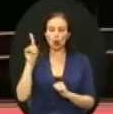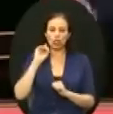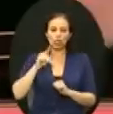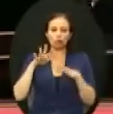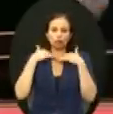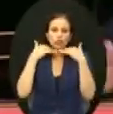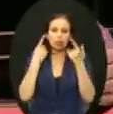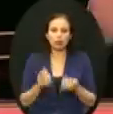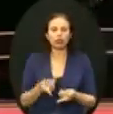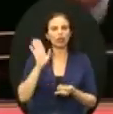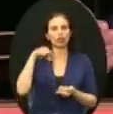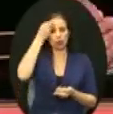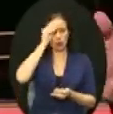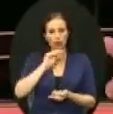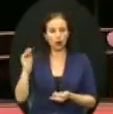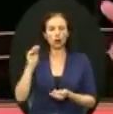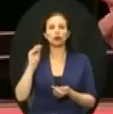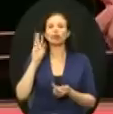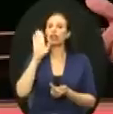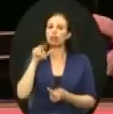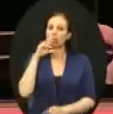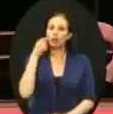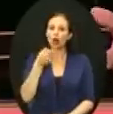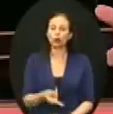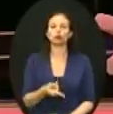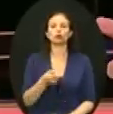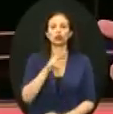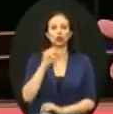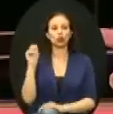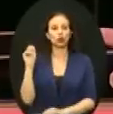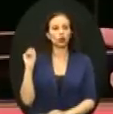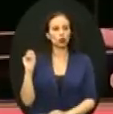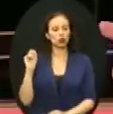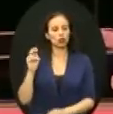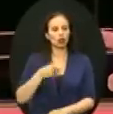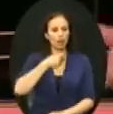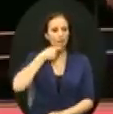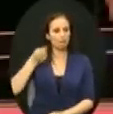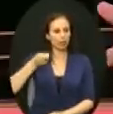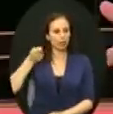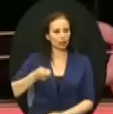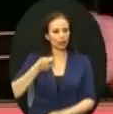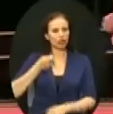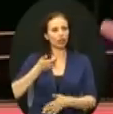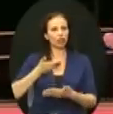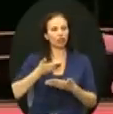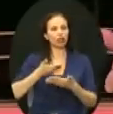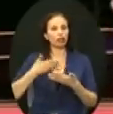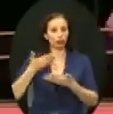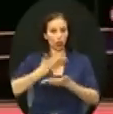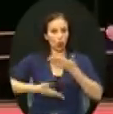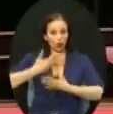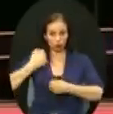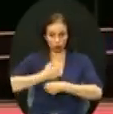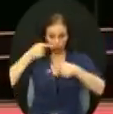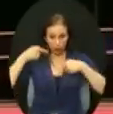אנחנו גם הודענו ודיברנו על כך. אנחנו דיברנו על נושא של כל הסוגיה של הפנסיה לעולים שהגיעו לכאן, עבדו כאן,